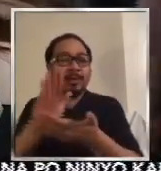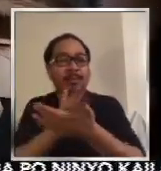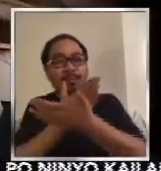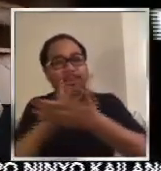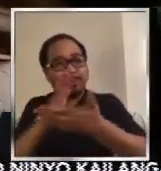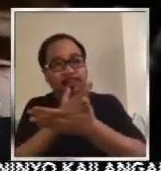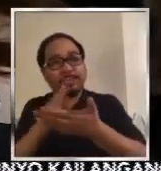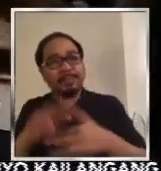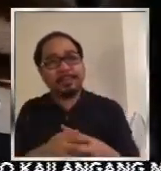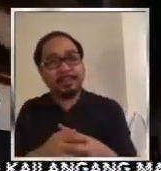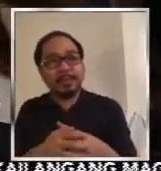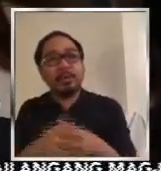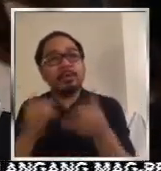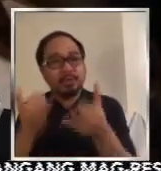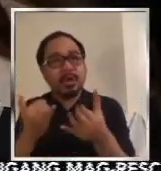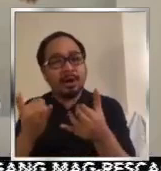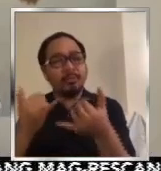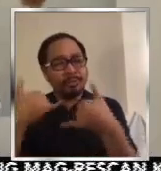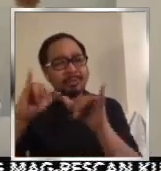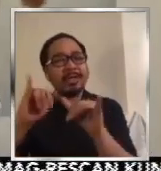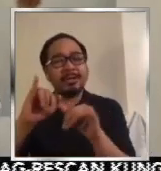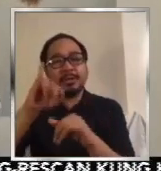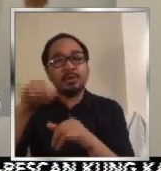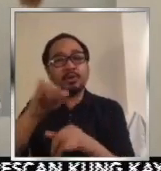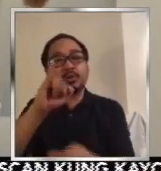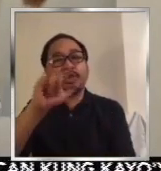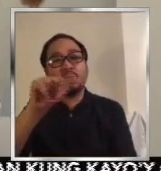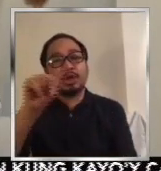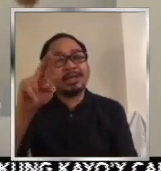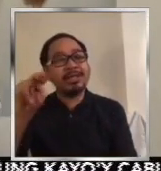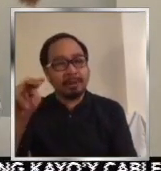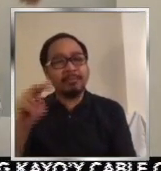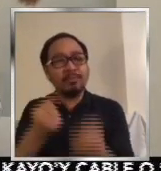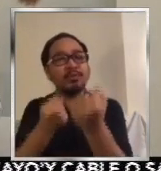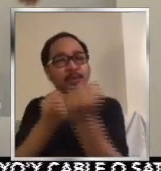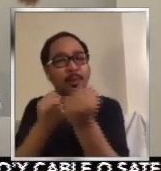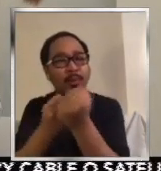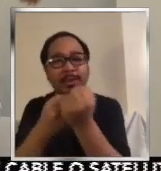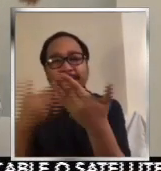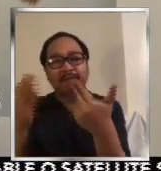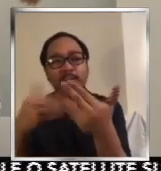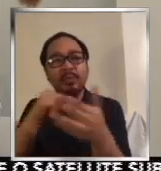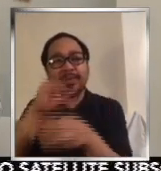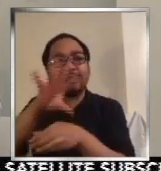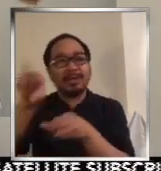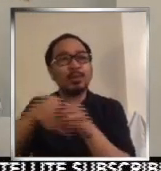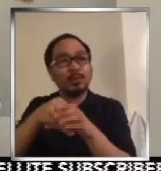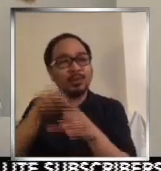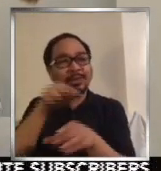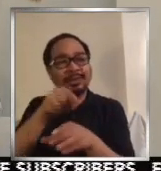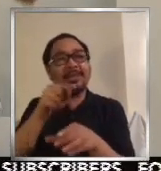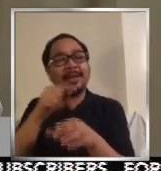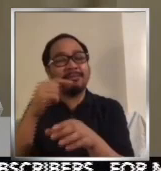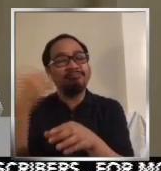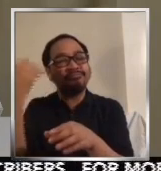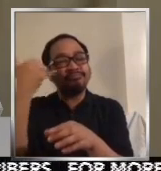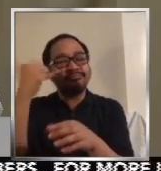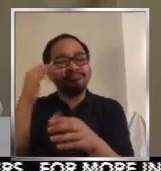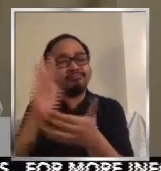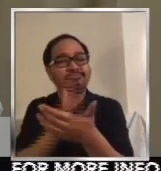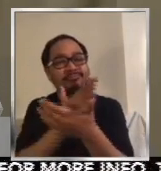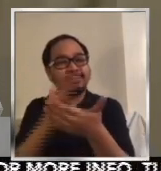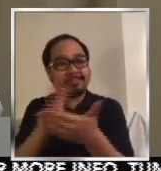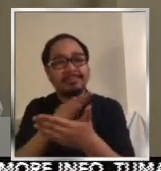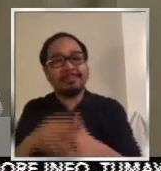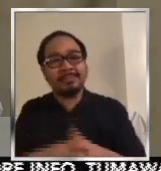siguradong susuporta daw si Jillian. Proud po ako sa kanila and naniniwala po talaga ako na walang magkakamali sa kanila. Sa